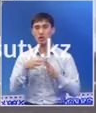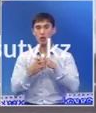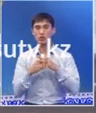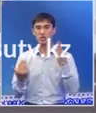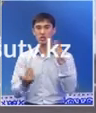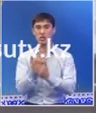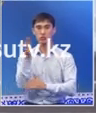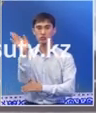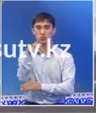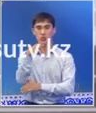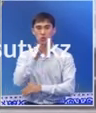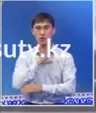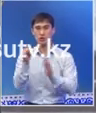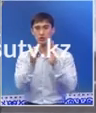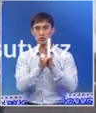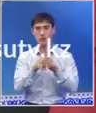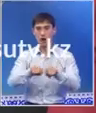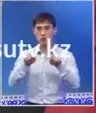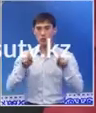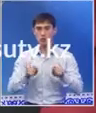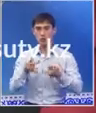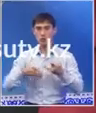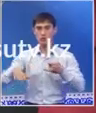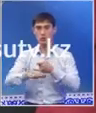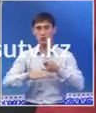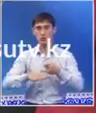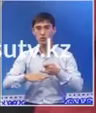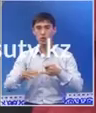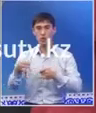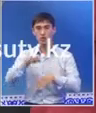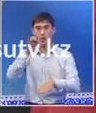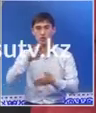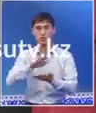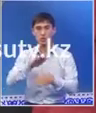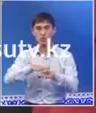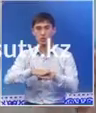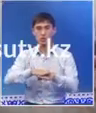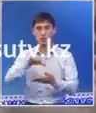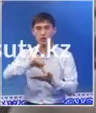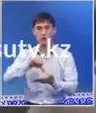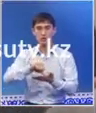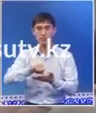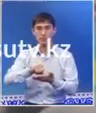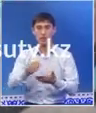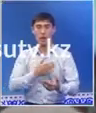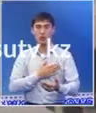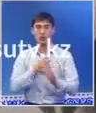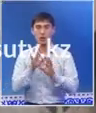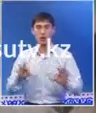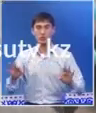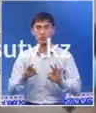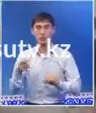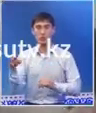тутығыр орнатылды. Салтанатты ашылуына жергілікті тұрғындар мен аудан әкімдік өкілдері қатысты. Жиналғандар мемлекеттік әнұран әуенімен 30 метр